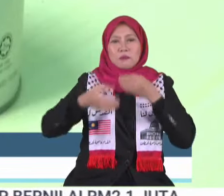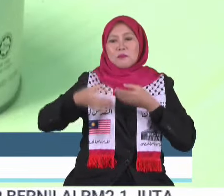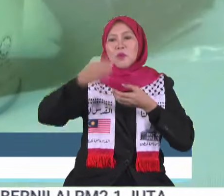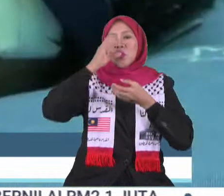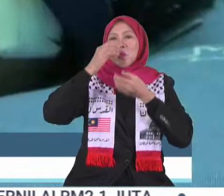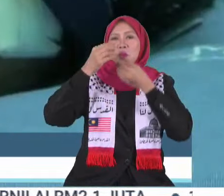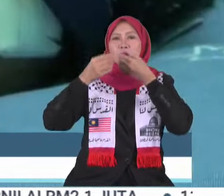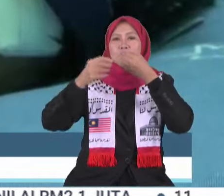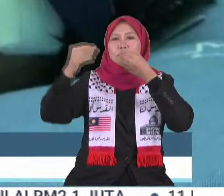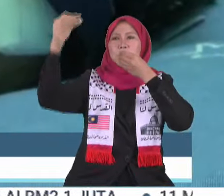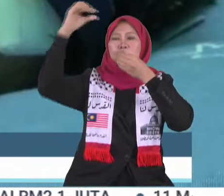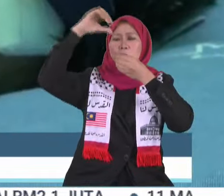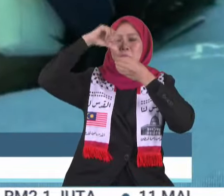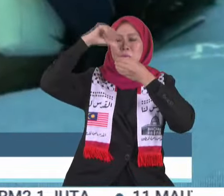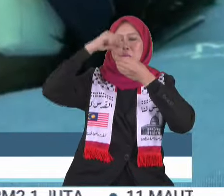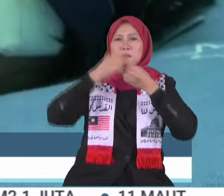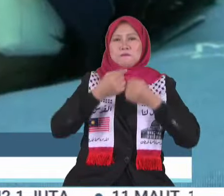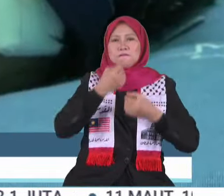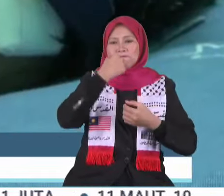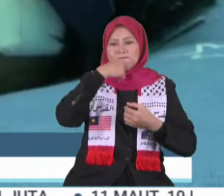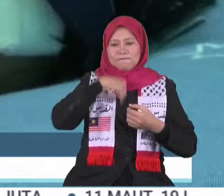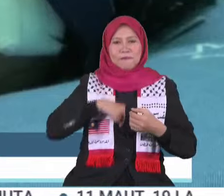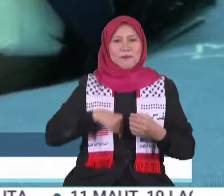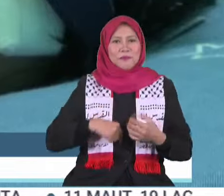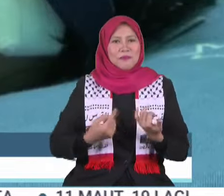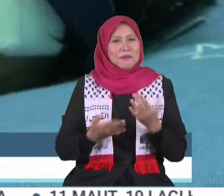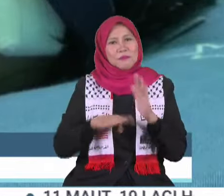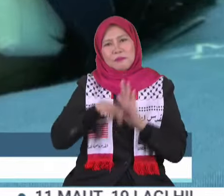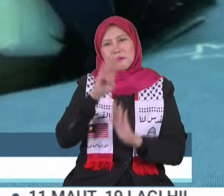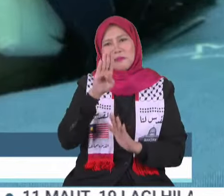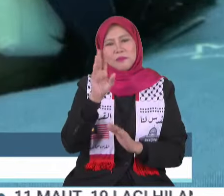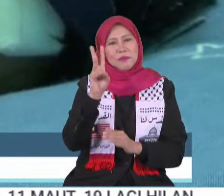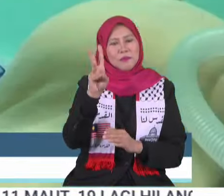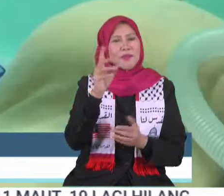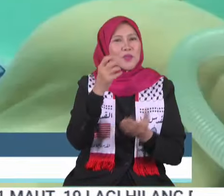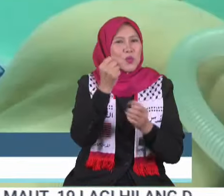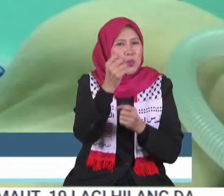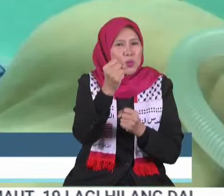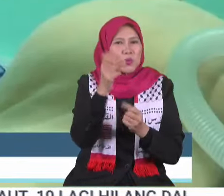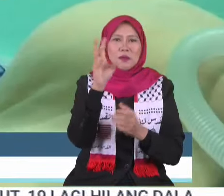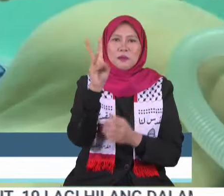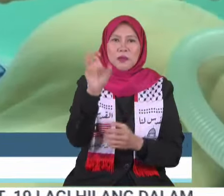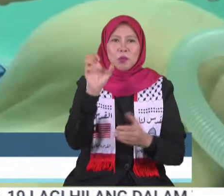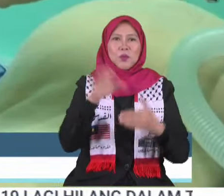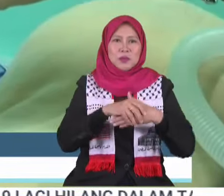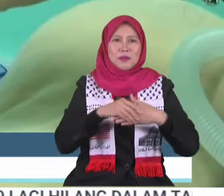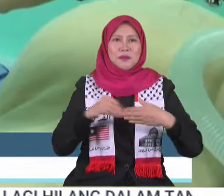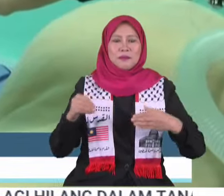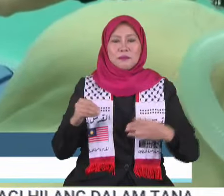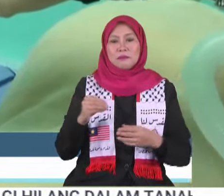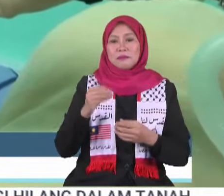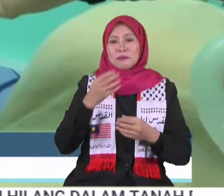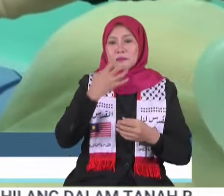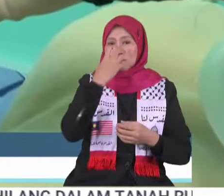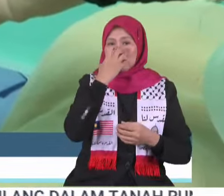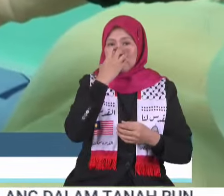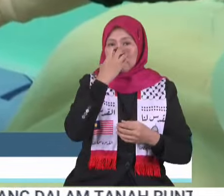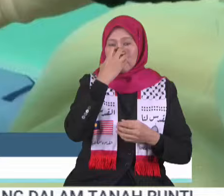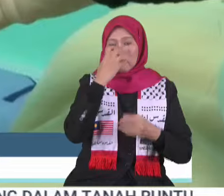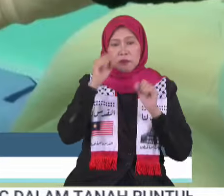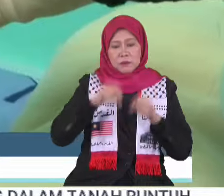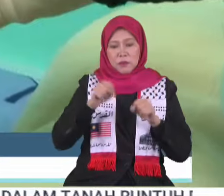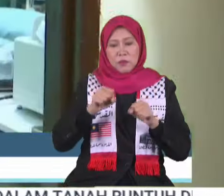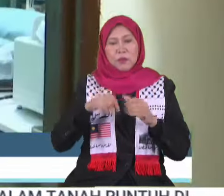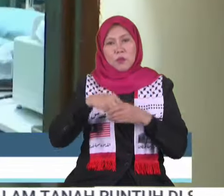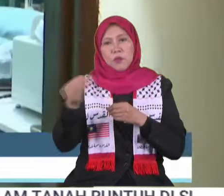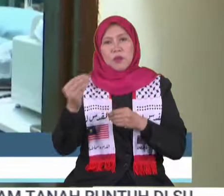5 tin sebulan diperlukan dengan kos lebih RM600. Saluran pernafasan ini hanya boleh dikeluarkan